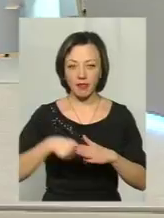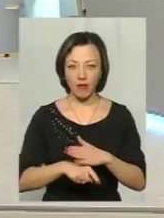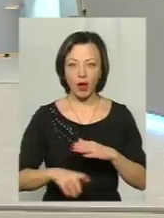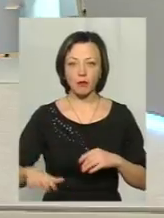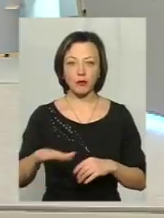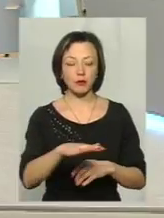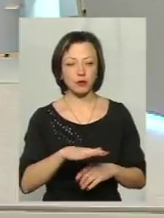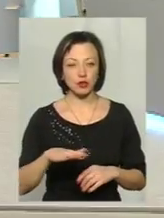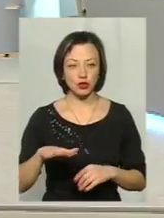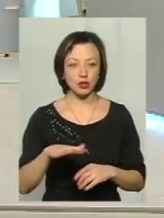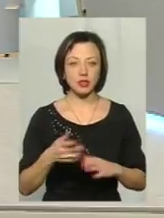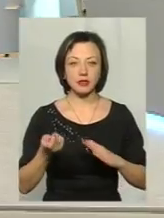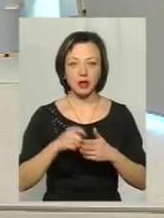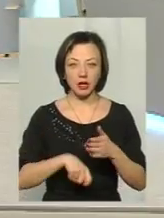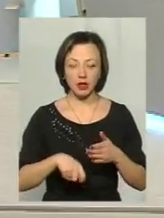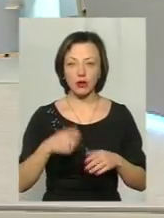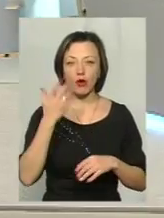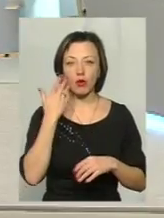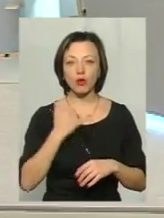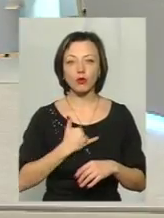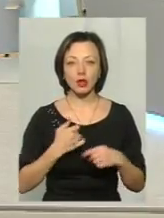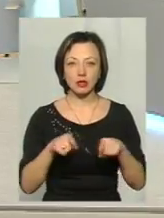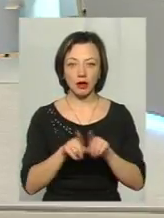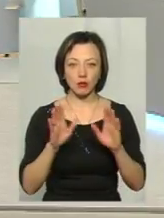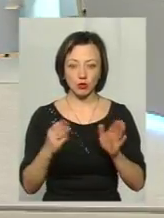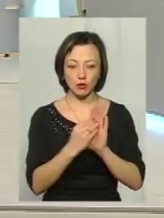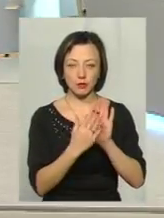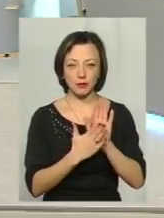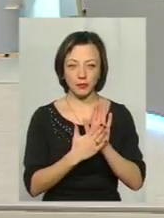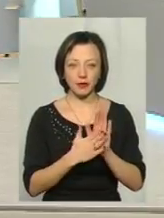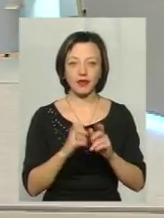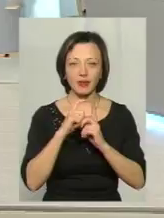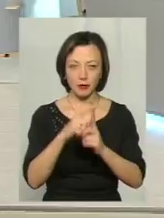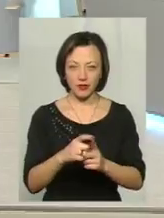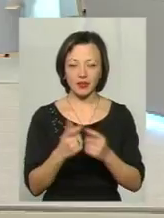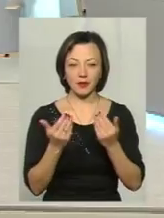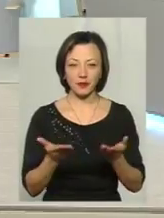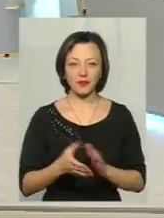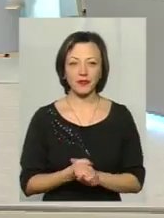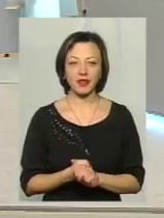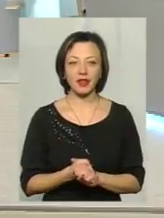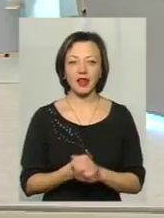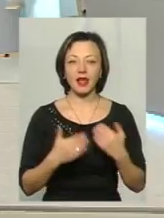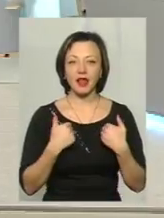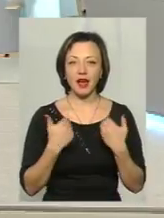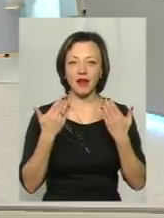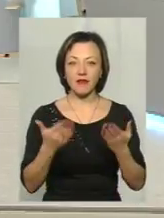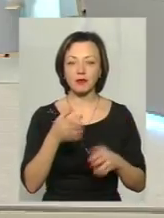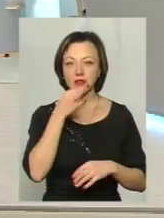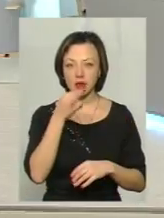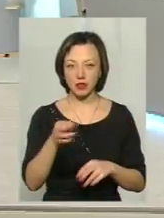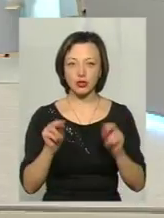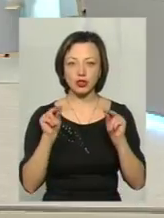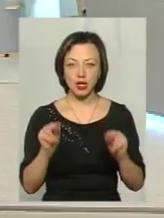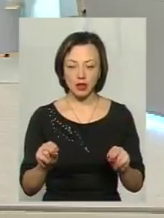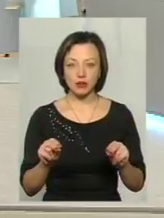приміщення закриті. Коли в нас такі будуть? Можна відповісти? Так. Я вам скажу чесно і відверто, я зараз можу